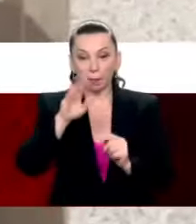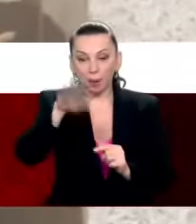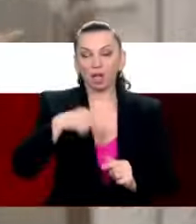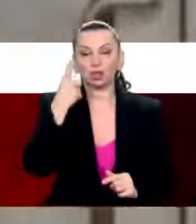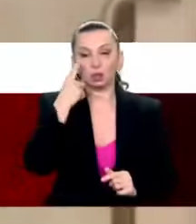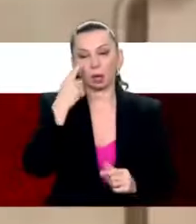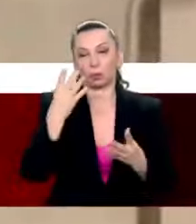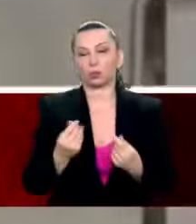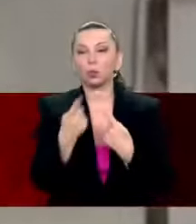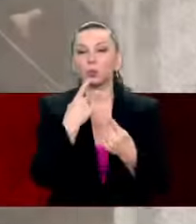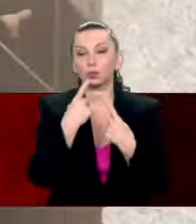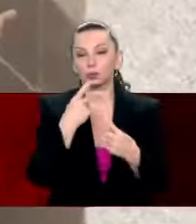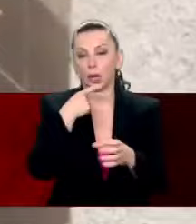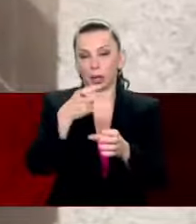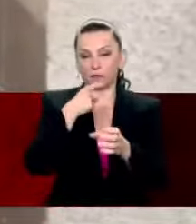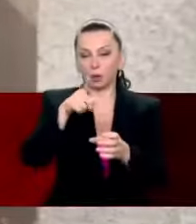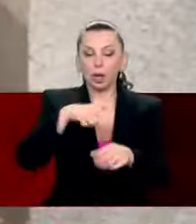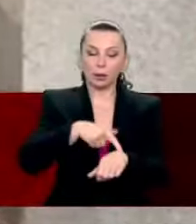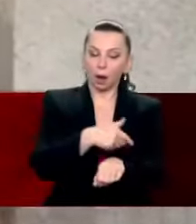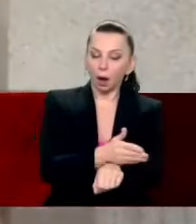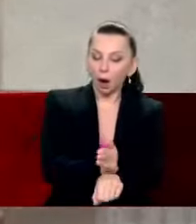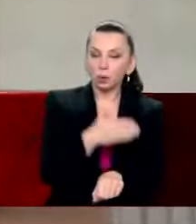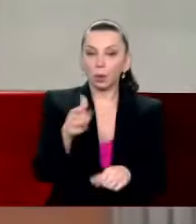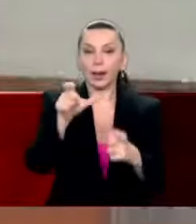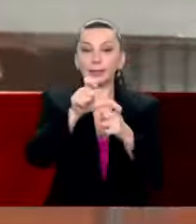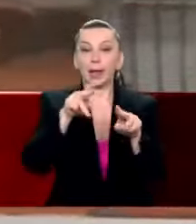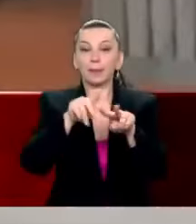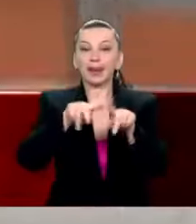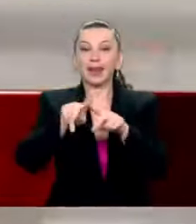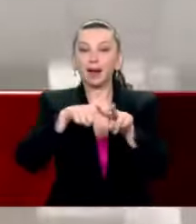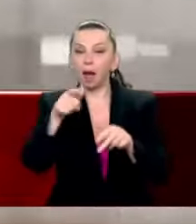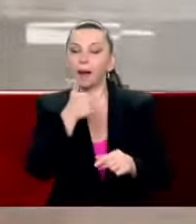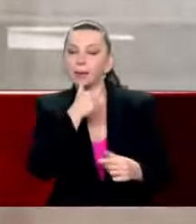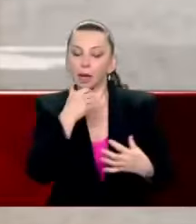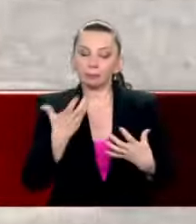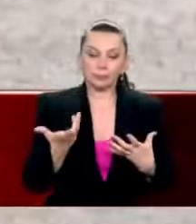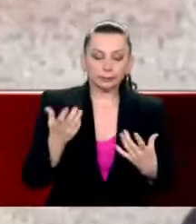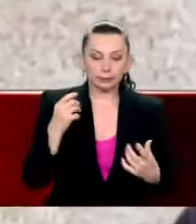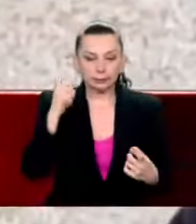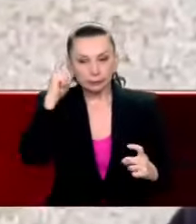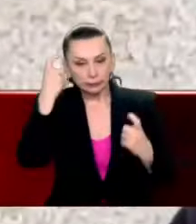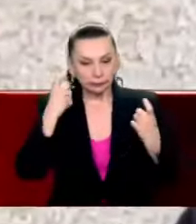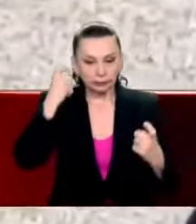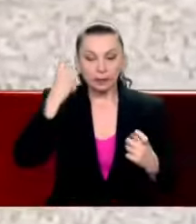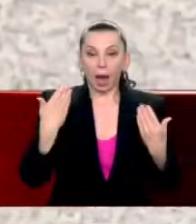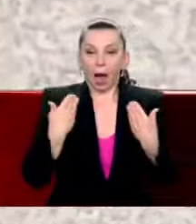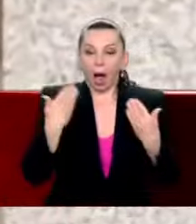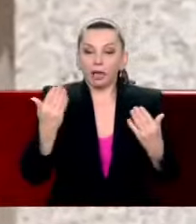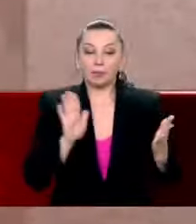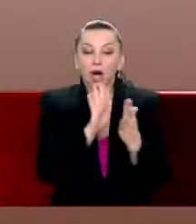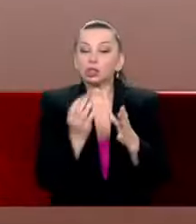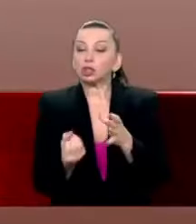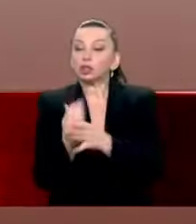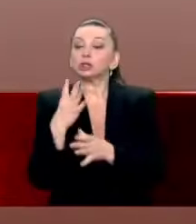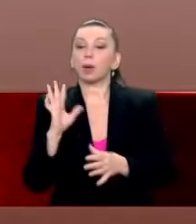olarak dinleyecek. Dakikalar geçtikçe Semih Kaya'nın stresi de arttı. Hakim karşısına çıkmadan önce